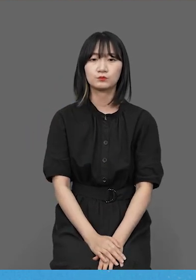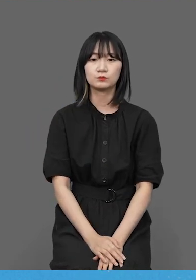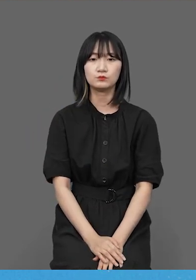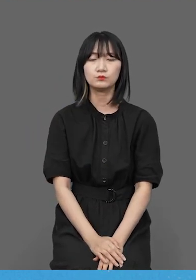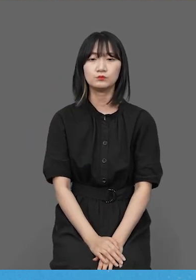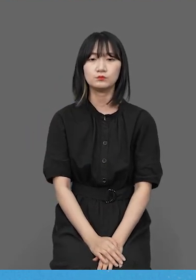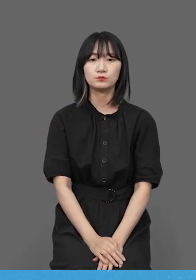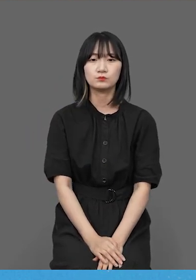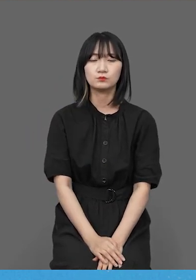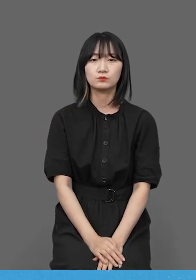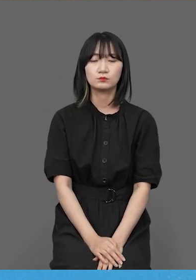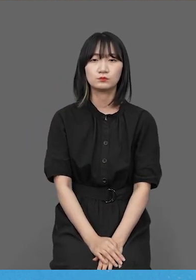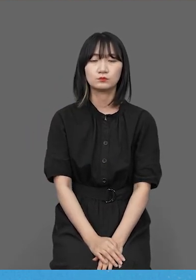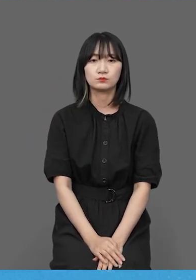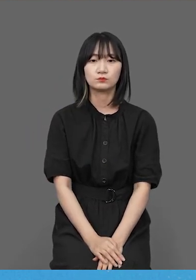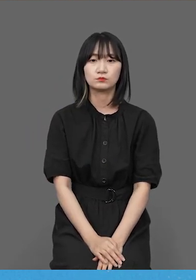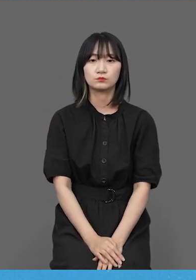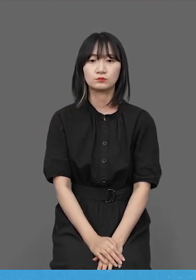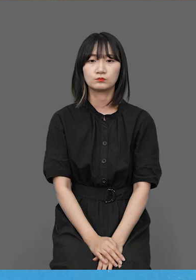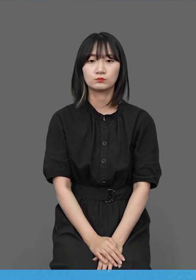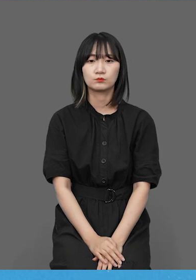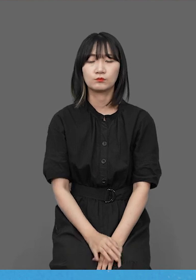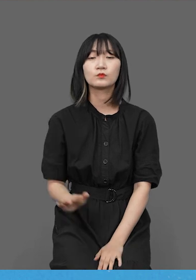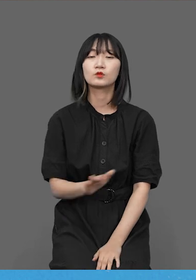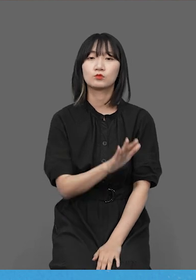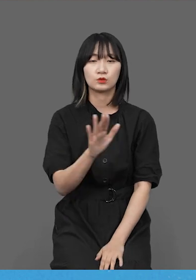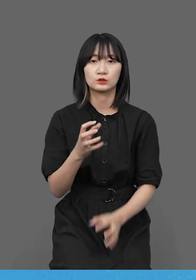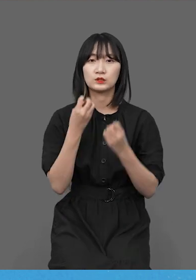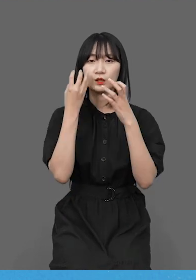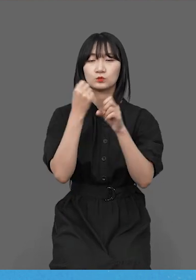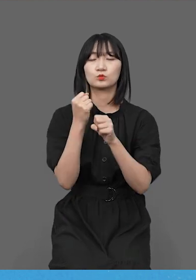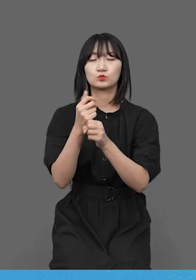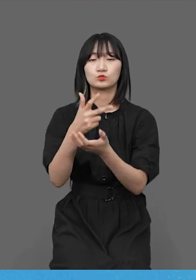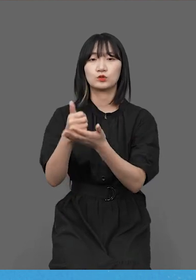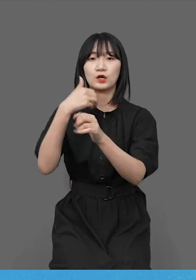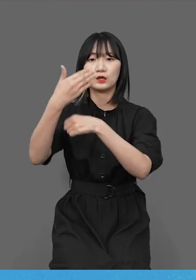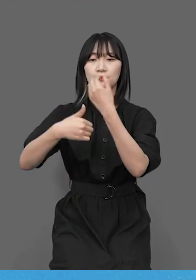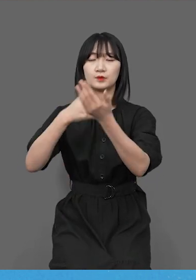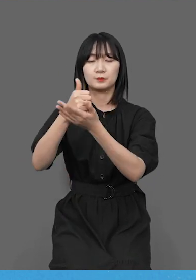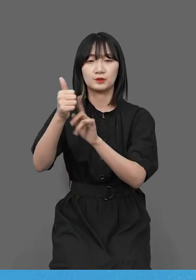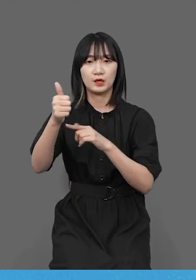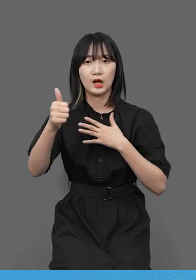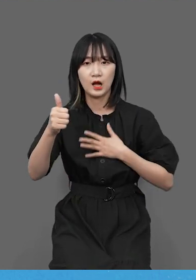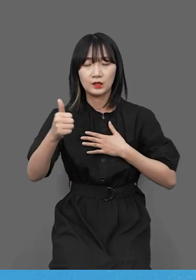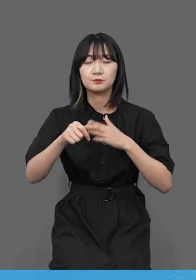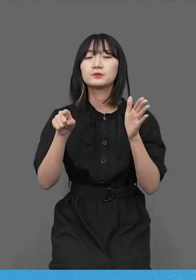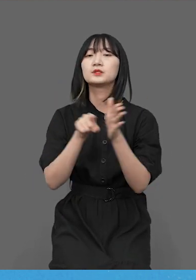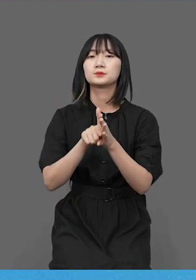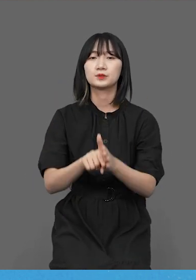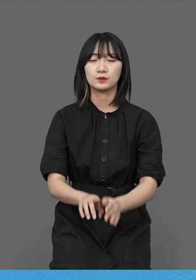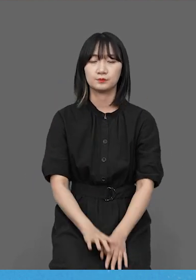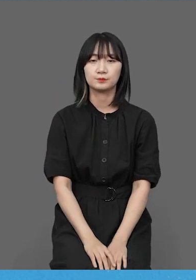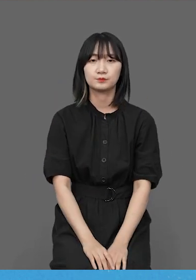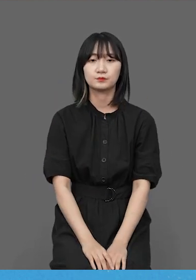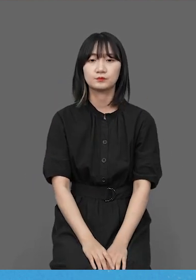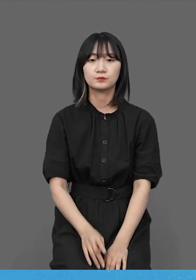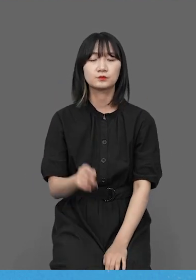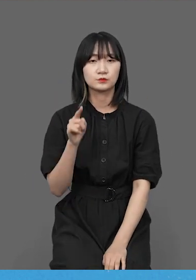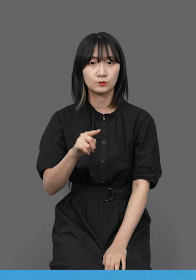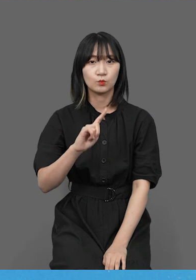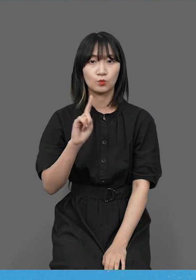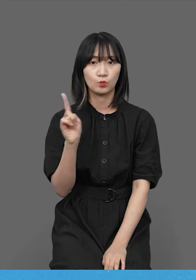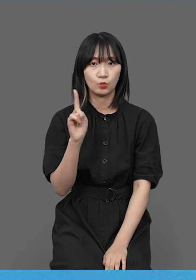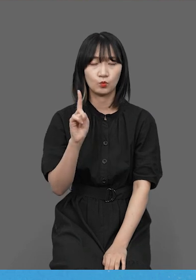하는 것. 그것이 바로 우리가 창조주 하나님을 아는 그런 믿음이다. 그게